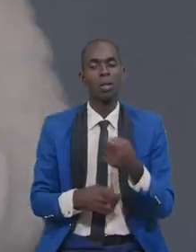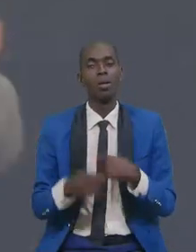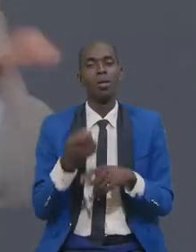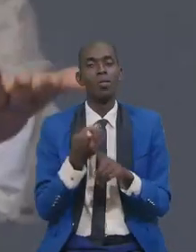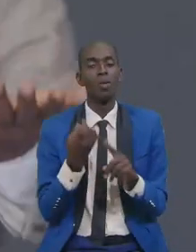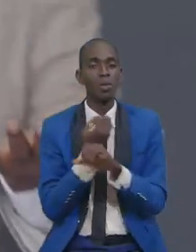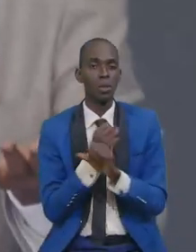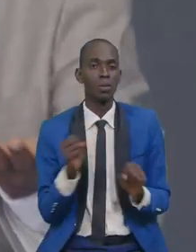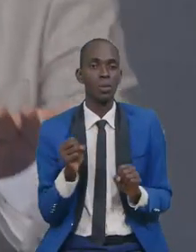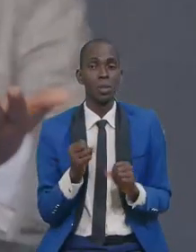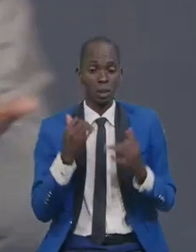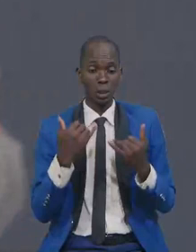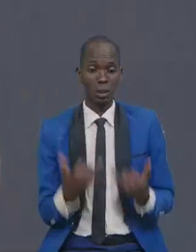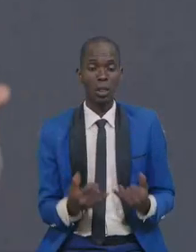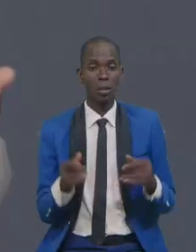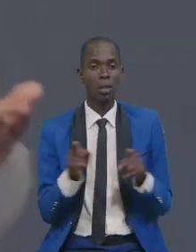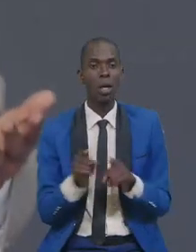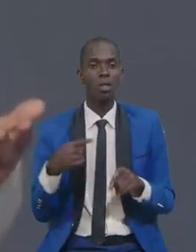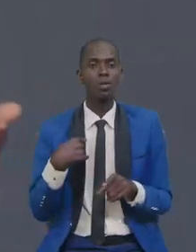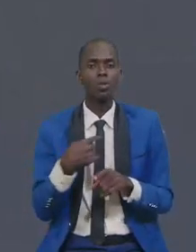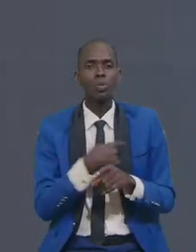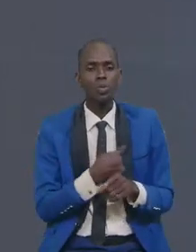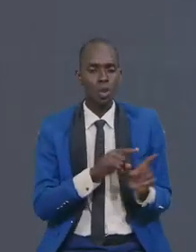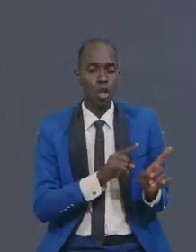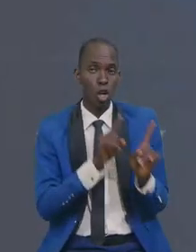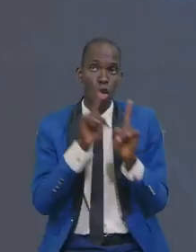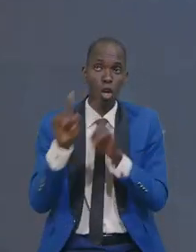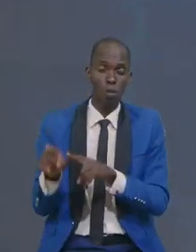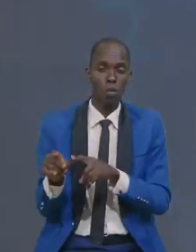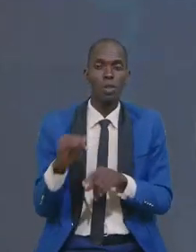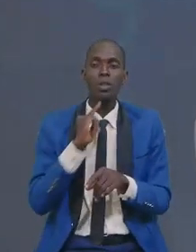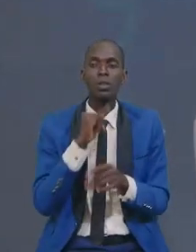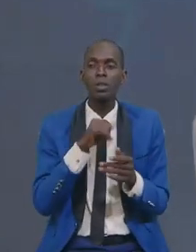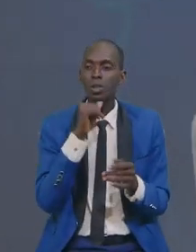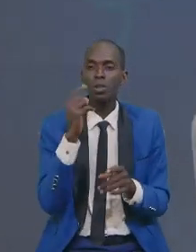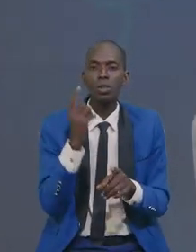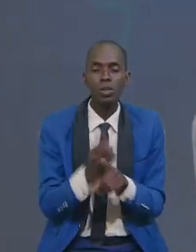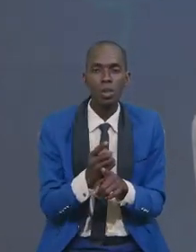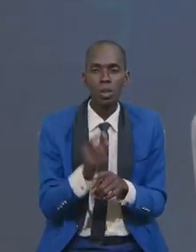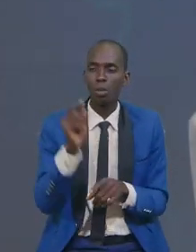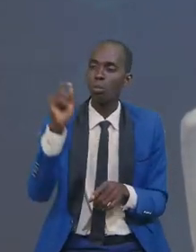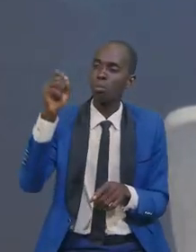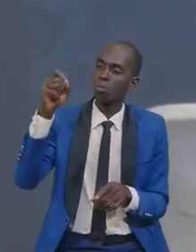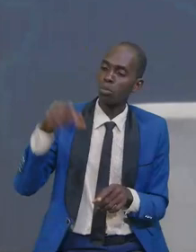du salut. Maintenant, comme nous venons, ce n'est pas seulement